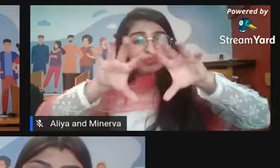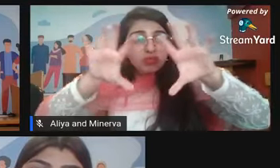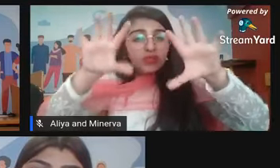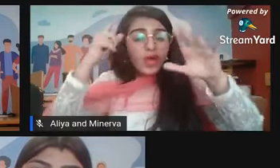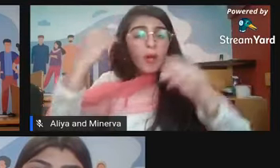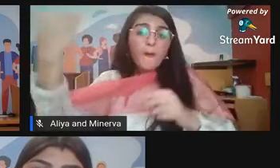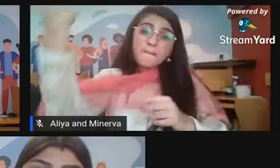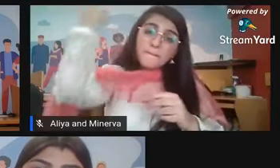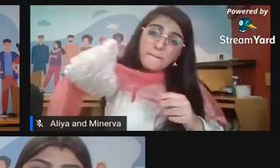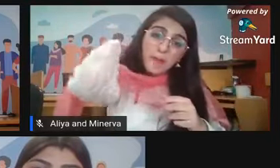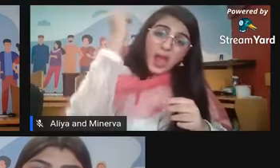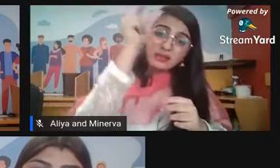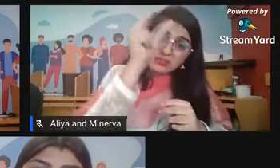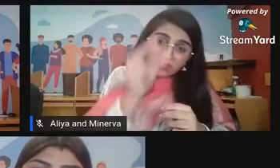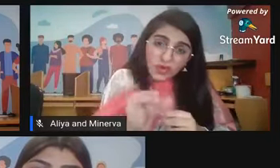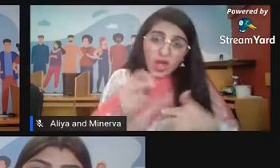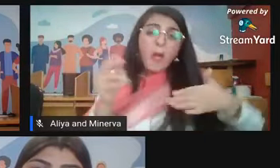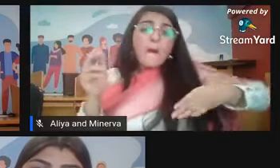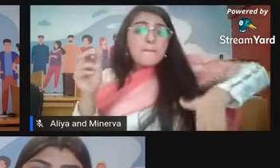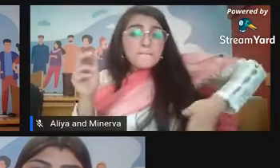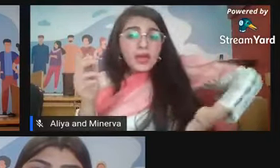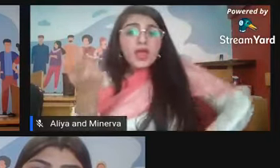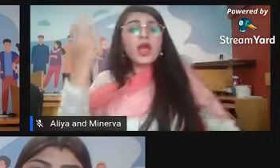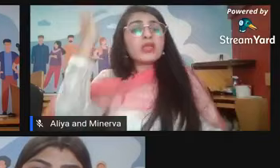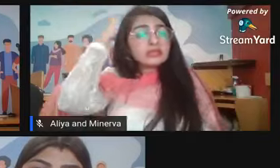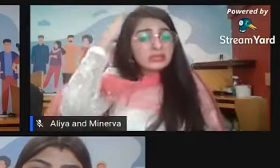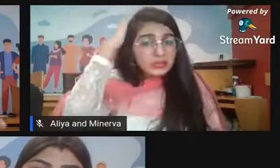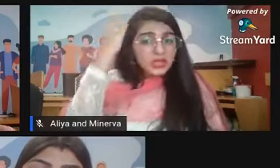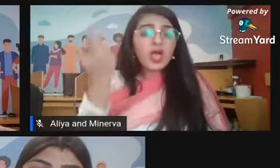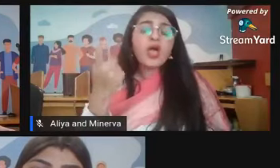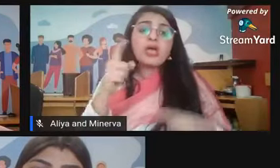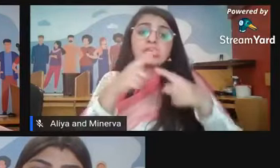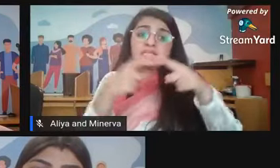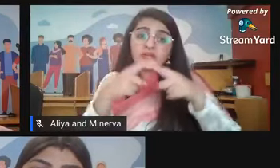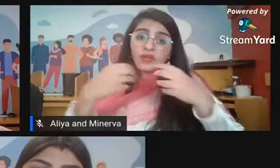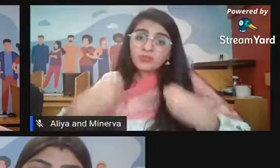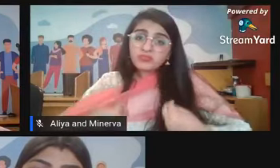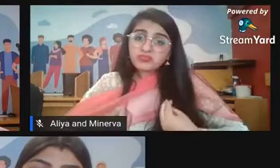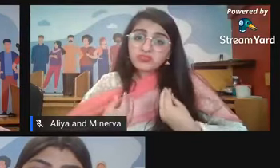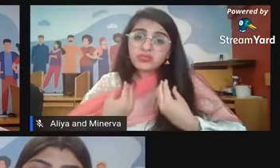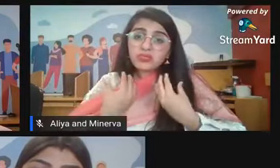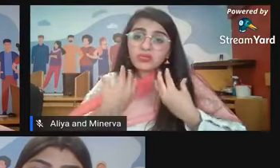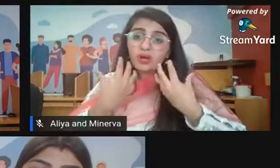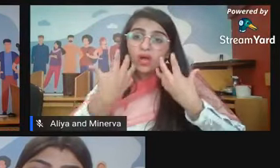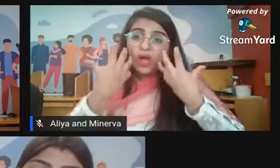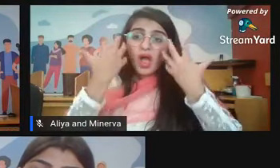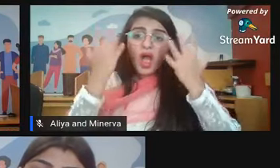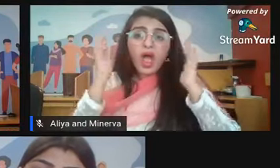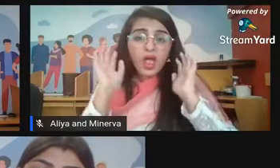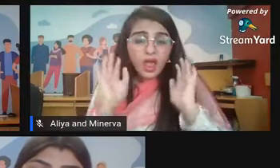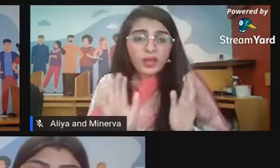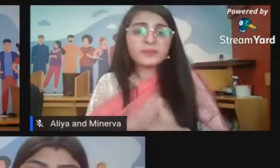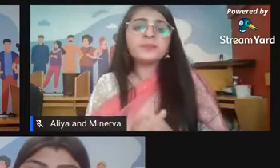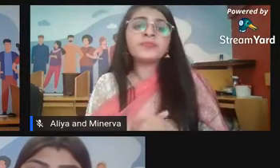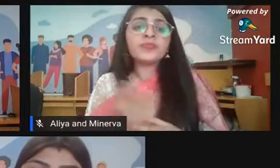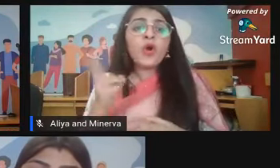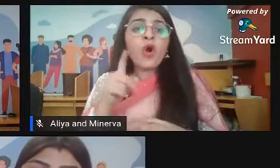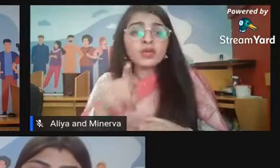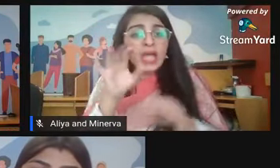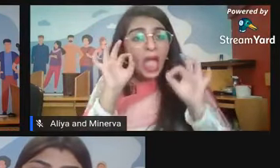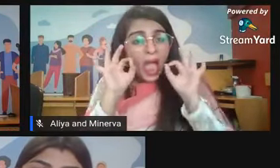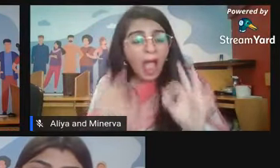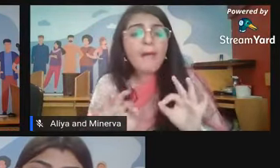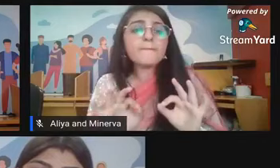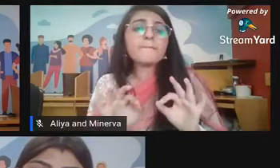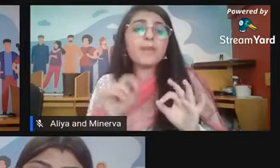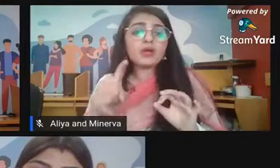एग्जाम्पल बैकबोन हो गया, लिवर हो गया, ब्रेन हो गया, इन जगहों पर जो है ये फैल करके जा सकता है। और ये वो फिर स्टेज होता है कि वेयर